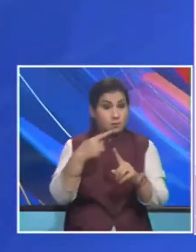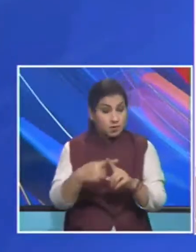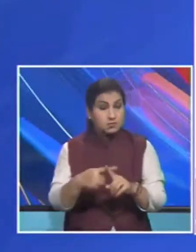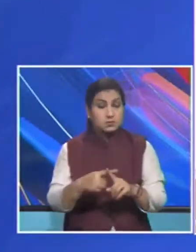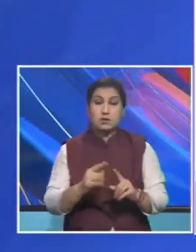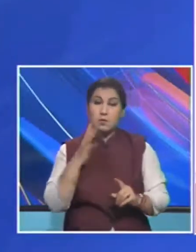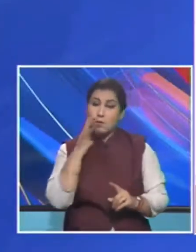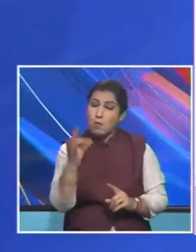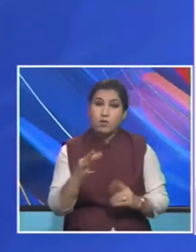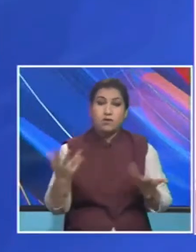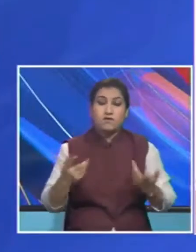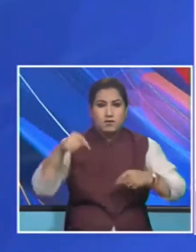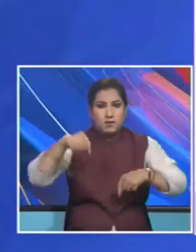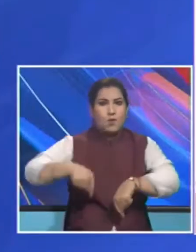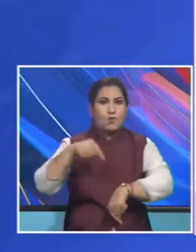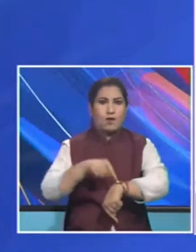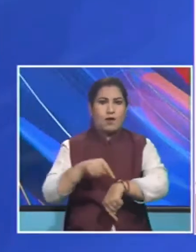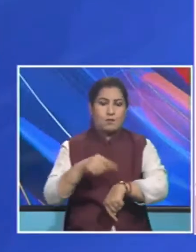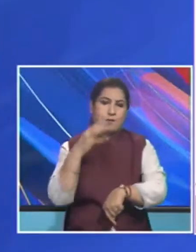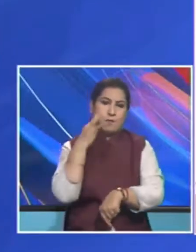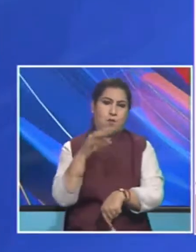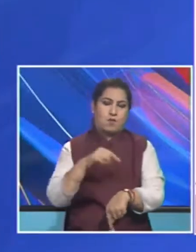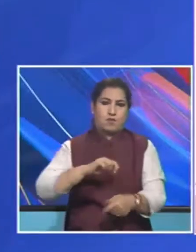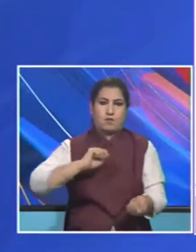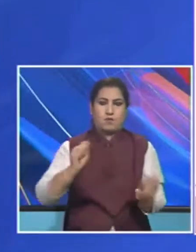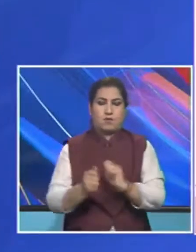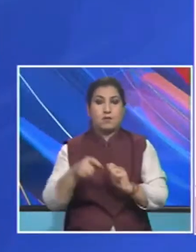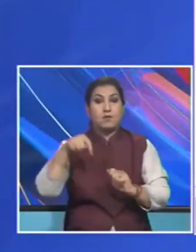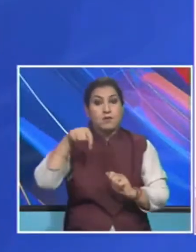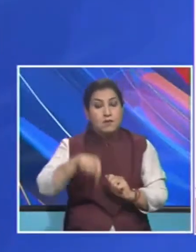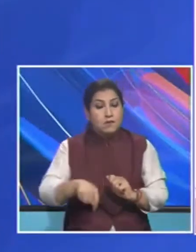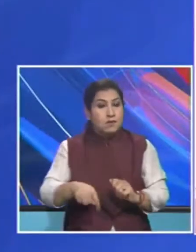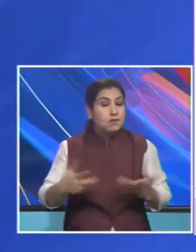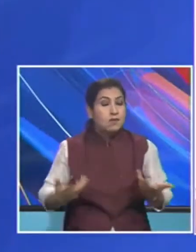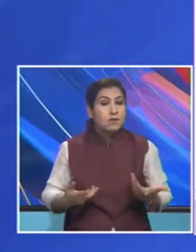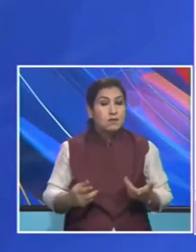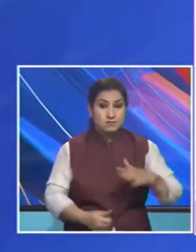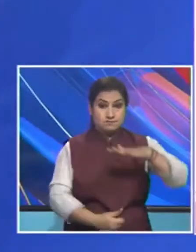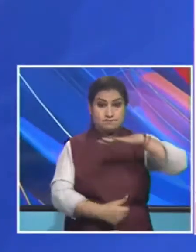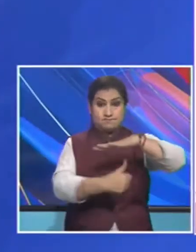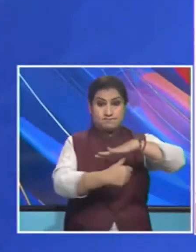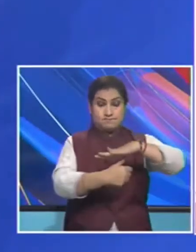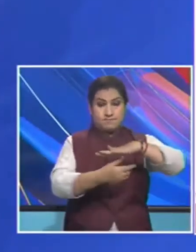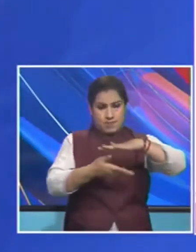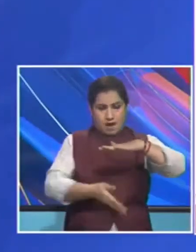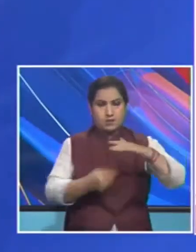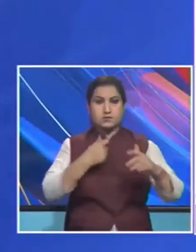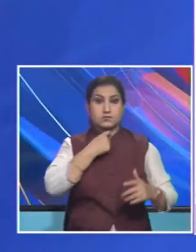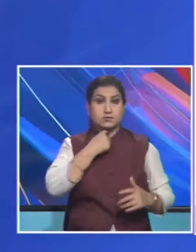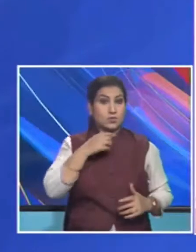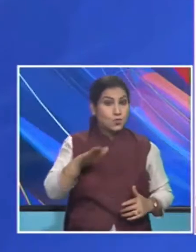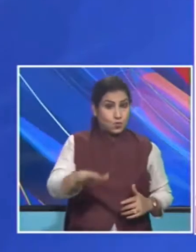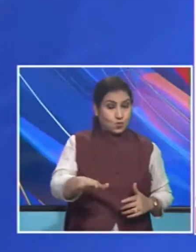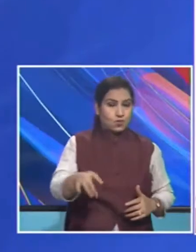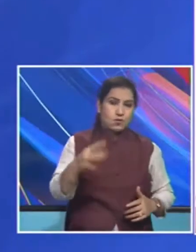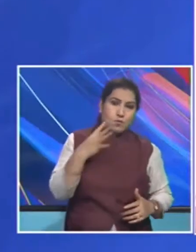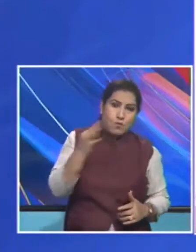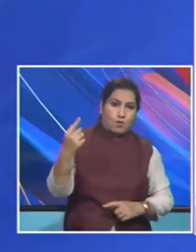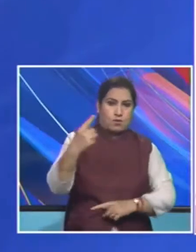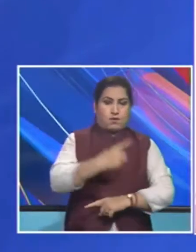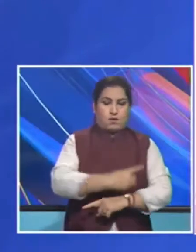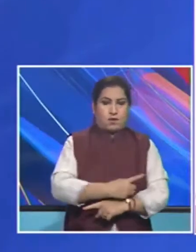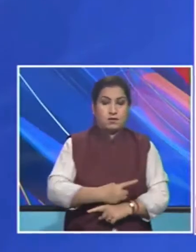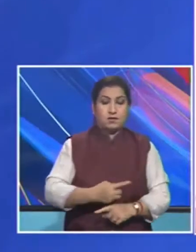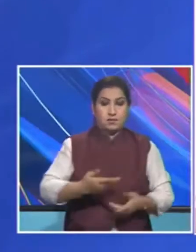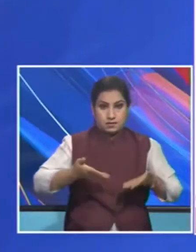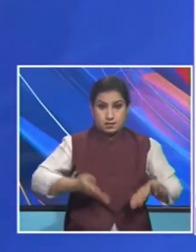एक महत्वपूर्ण कालखंड है जिस दिन उन्होंने राष्ट्रपति पद की शपथ ली है। देश